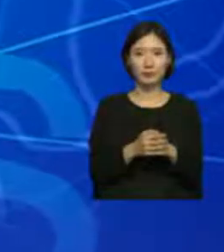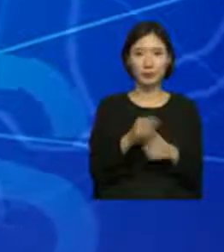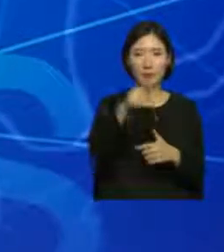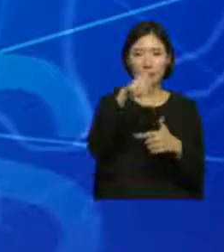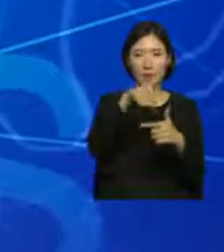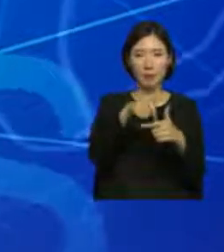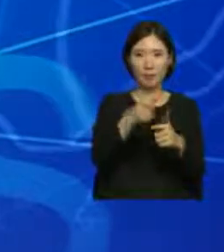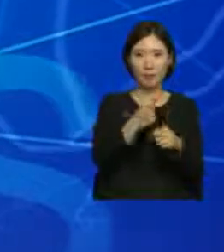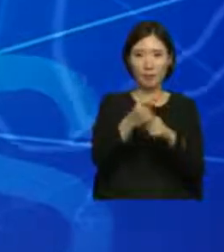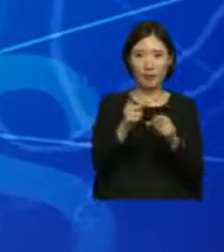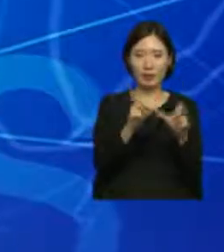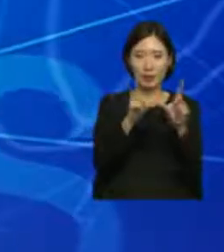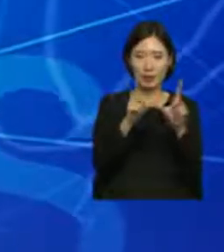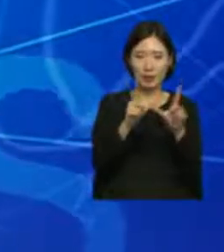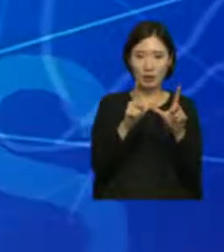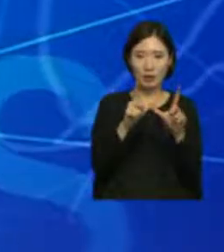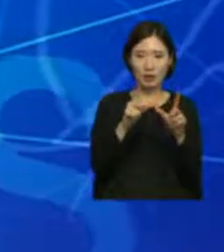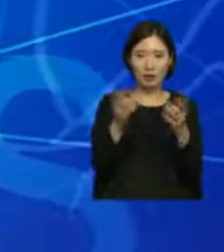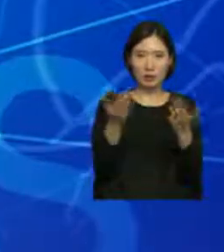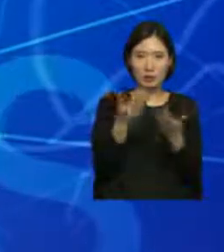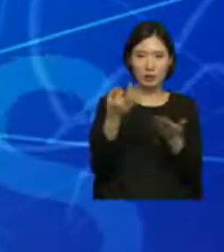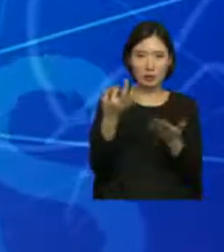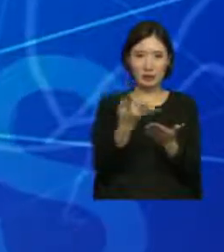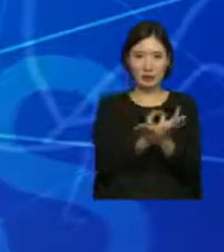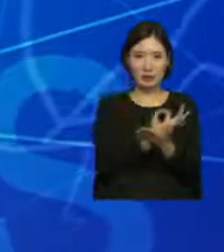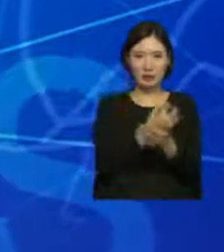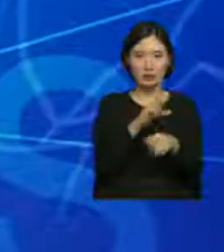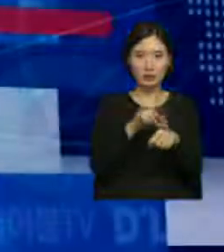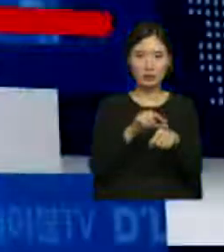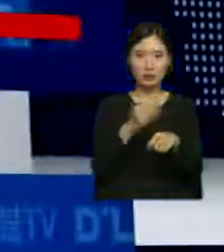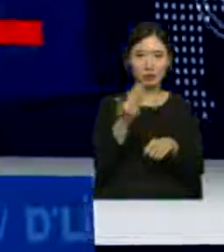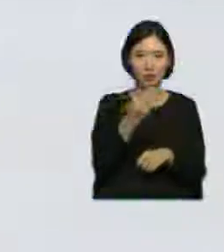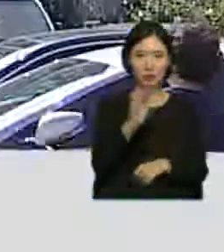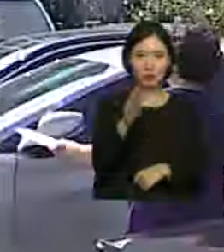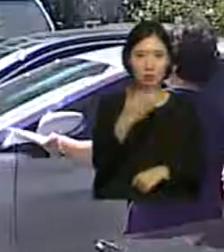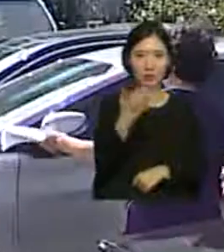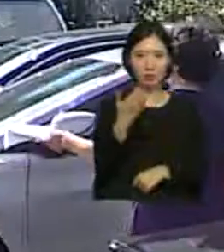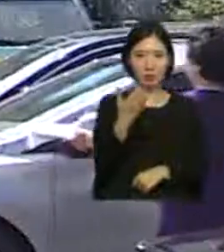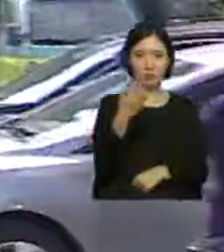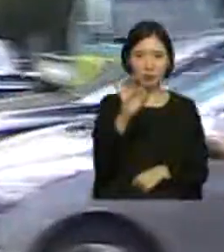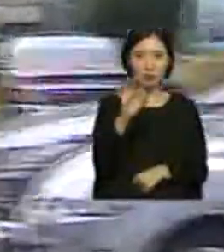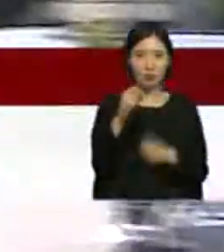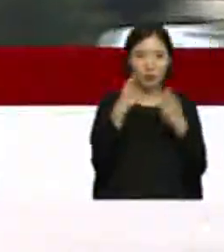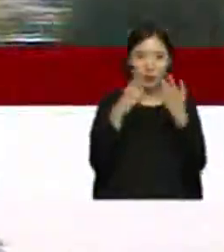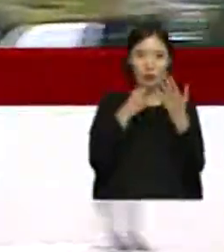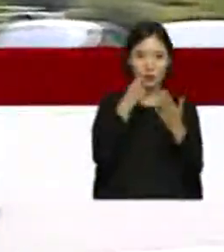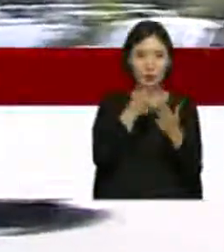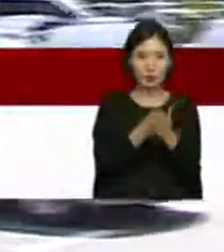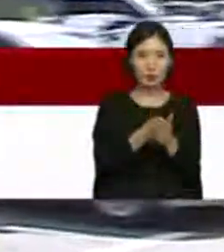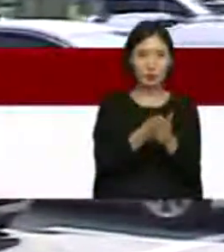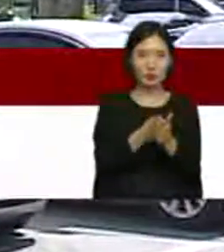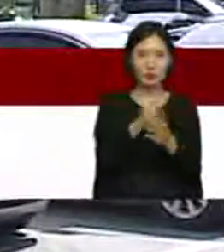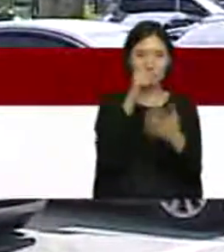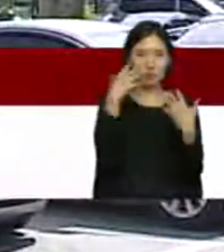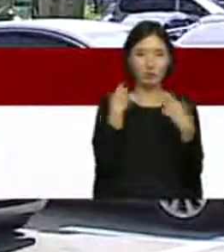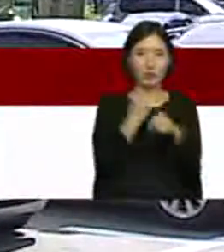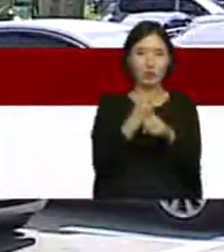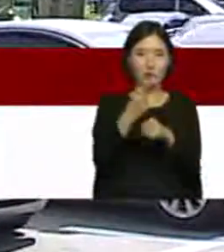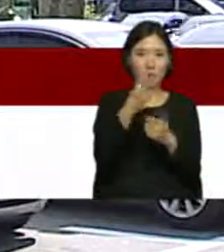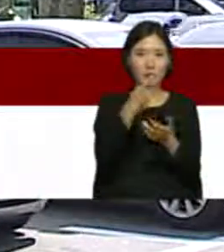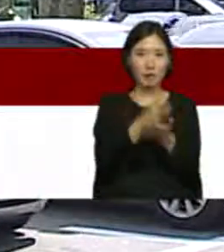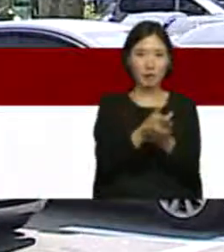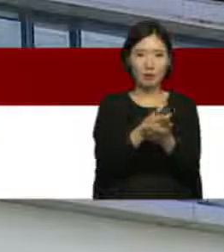강남구는 내년 생활 임금을 시급 9,990원 으로 확정했습니다 이는 정부의 내년도